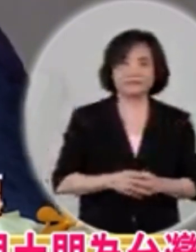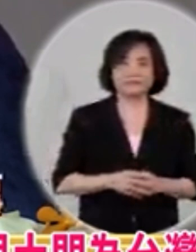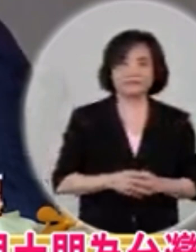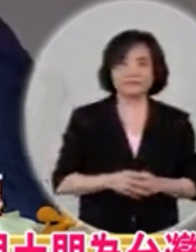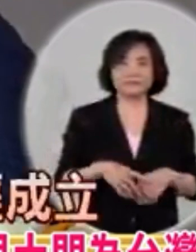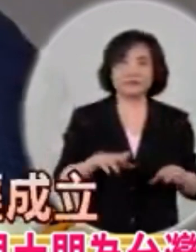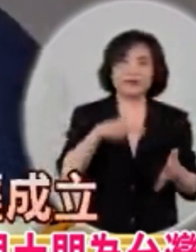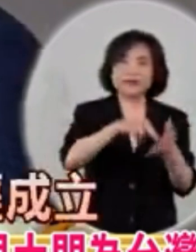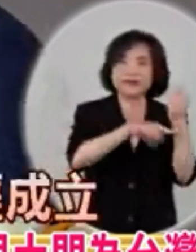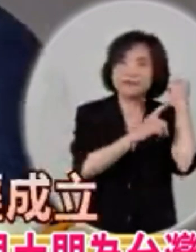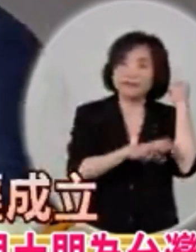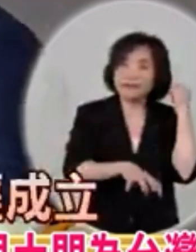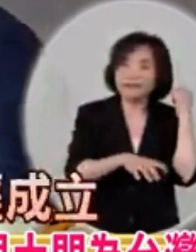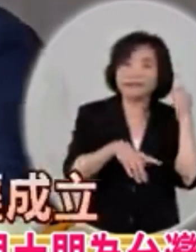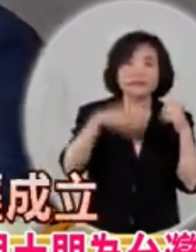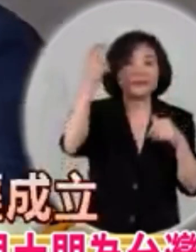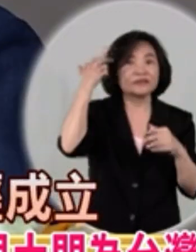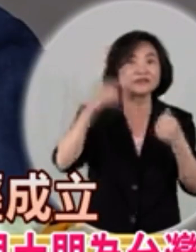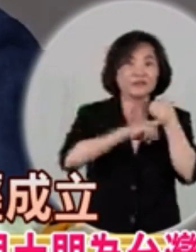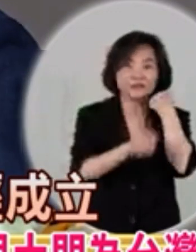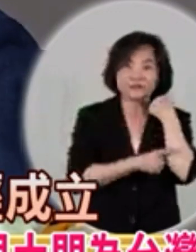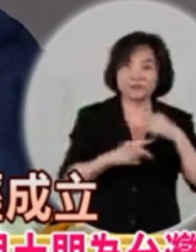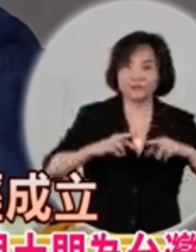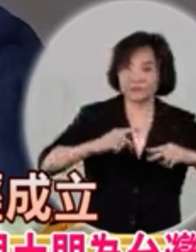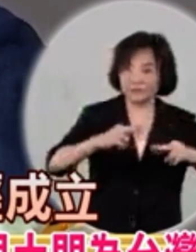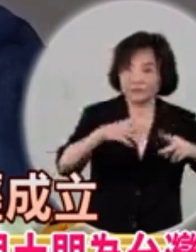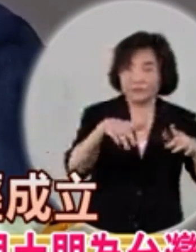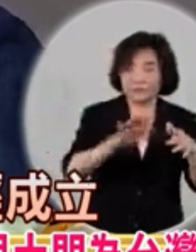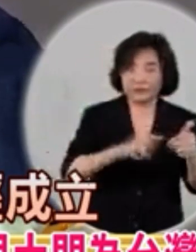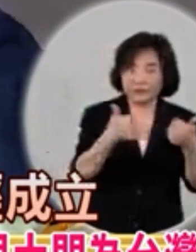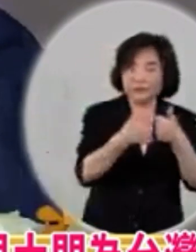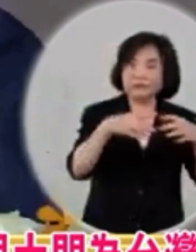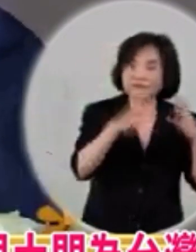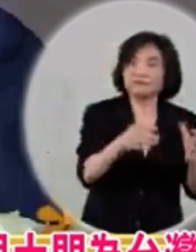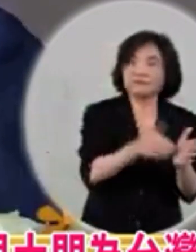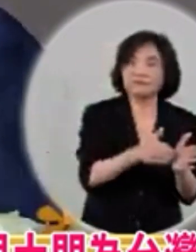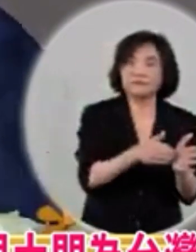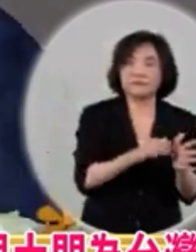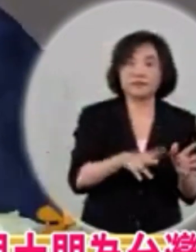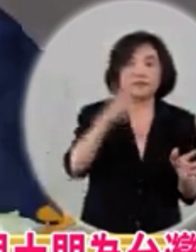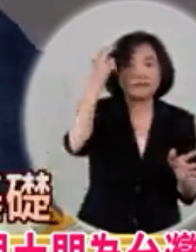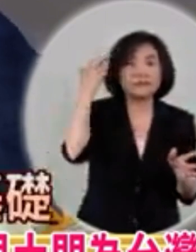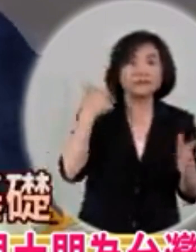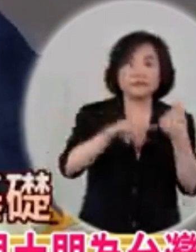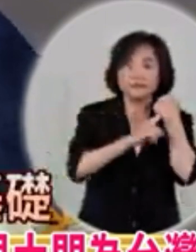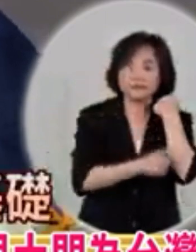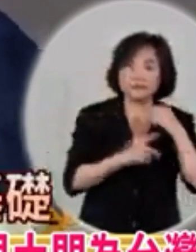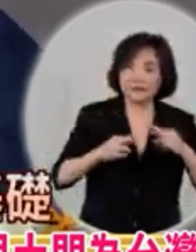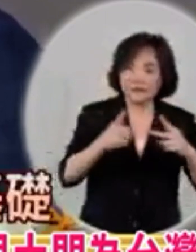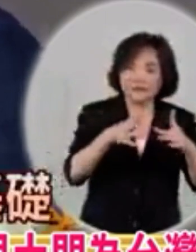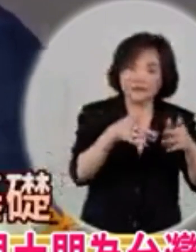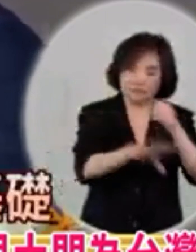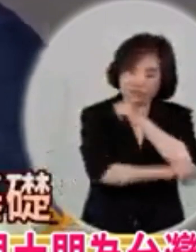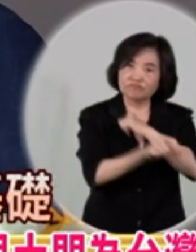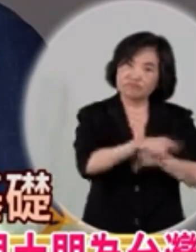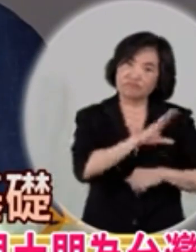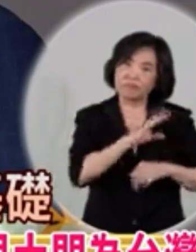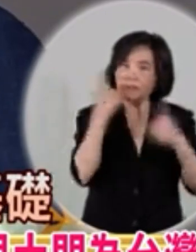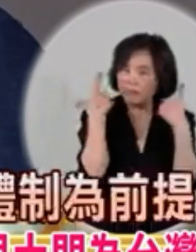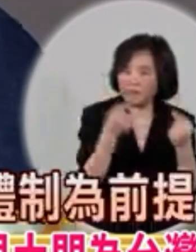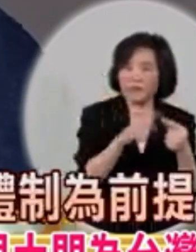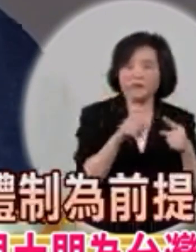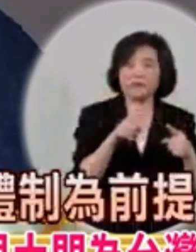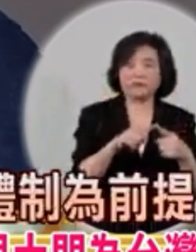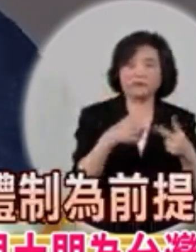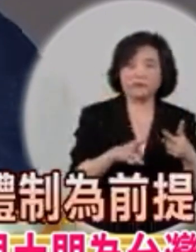立法院修宪委员会已经成立，这次的宪改会以中华民国宪法为基础，以维